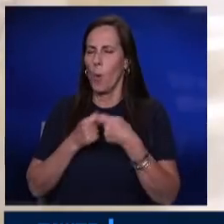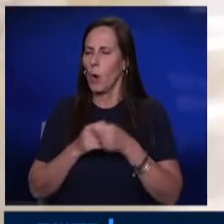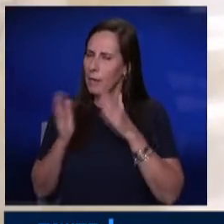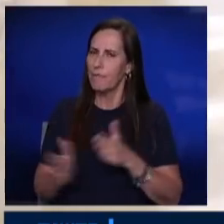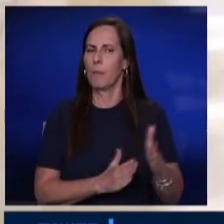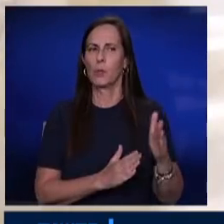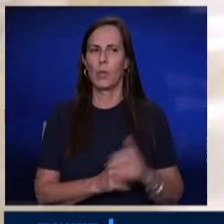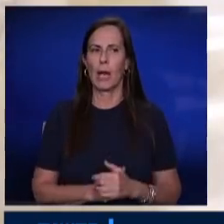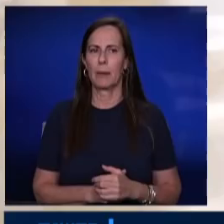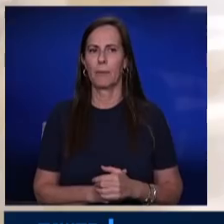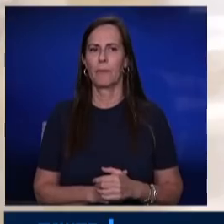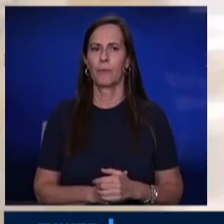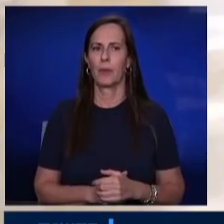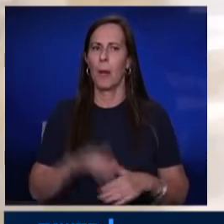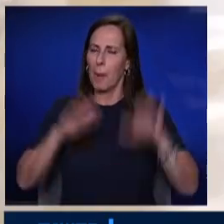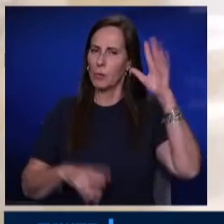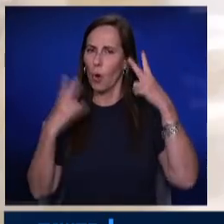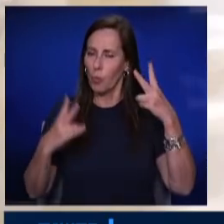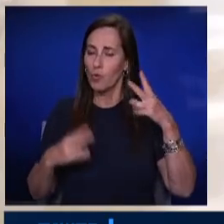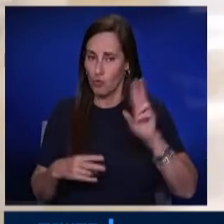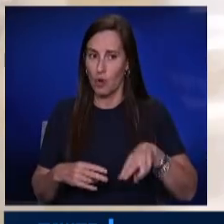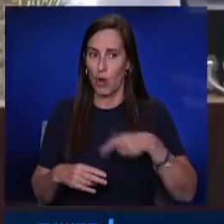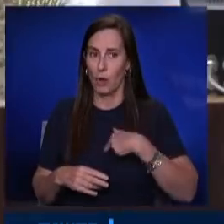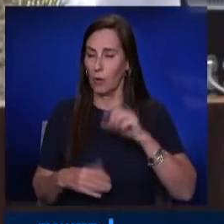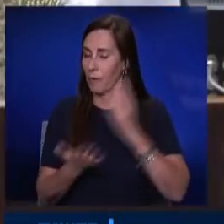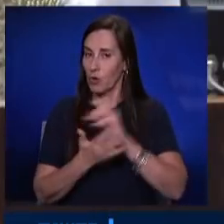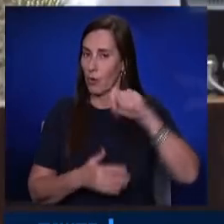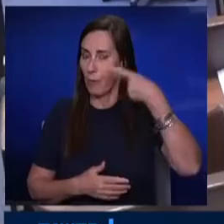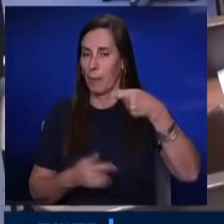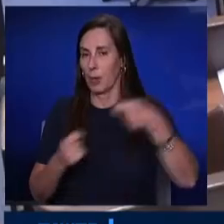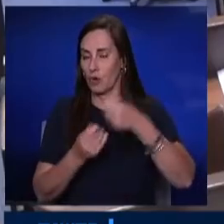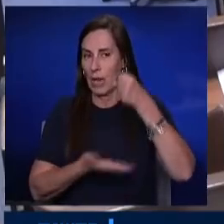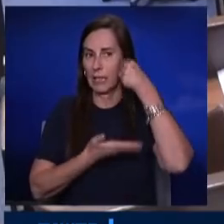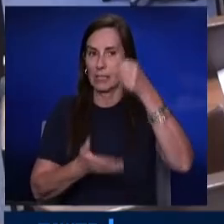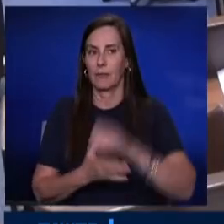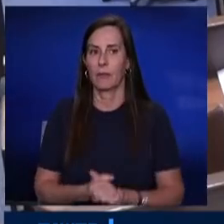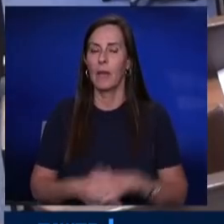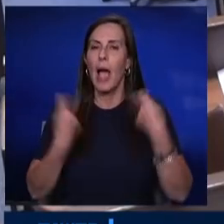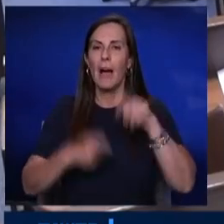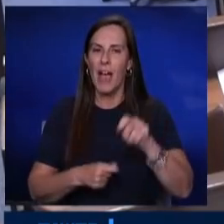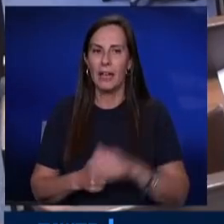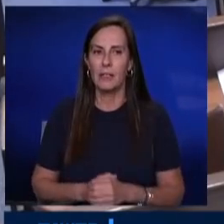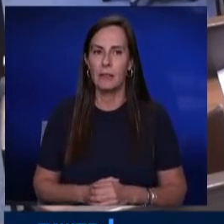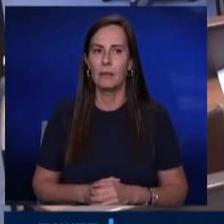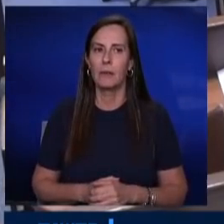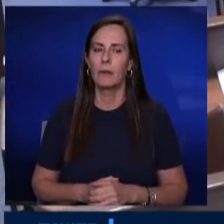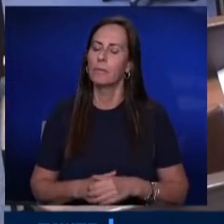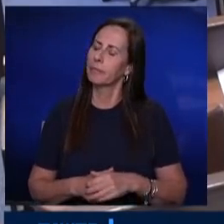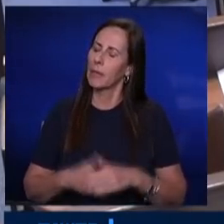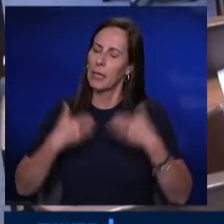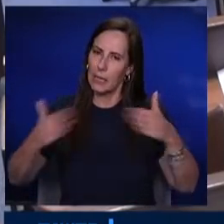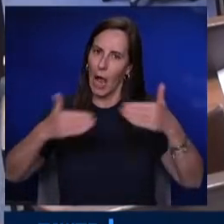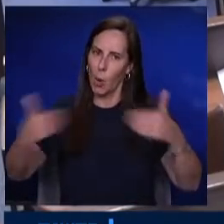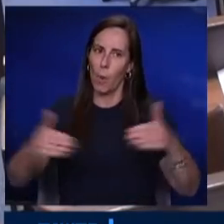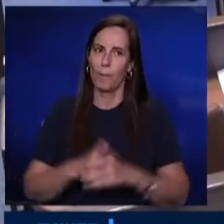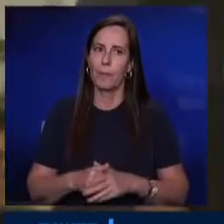ומסודרים בהצבעות החשובות שיש לנו אולי כבר שבוע הבא לתקציב. חברי הכנסת, תתרחקו מהדוכן. אבל גם ההפסד